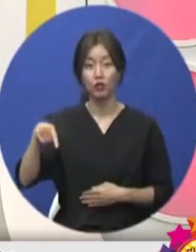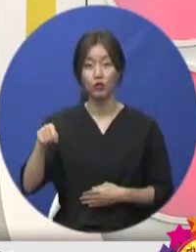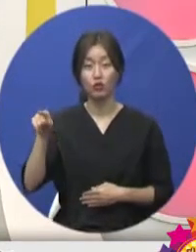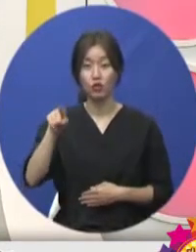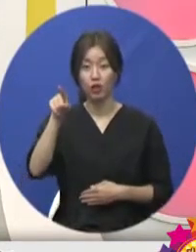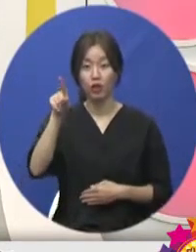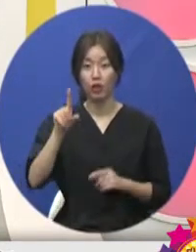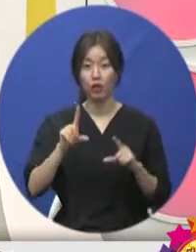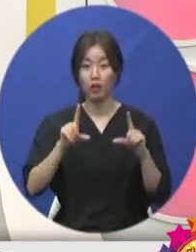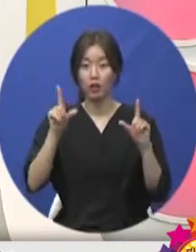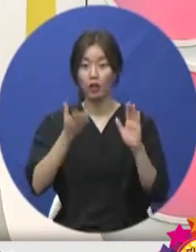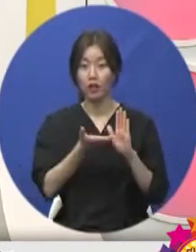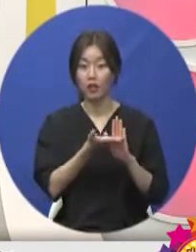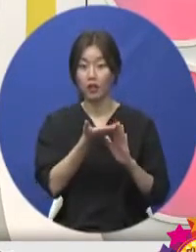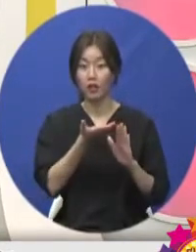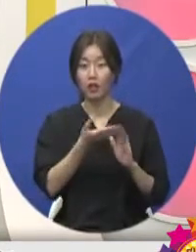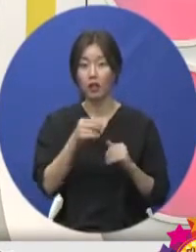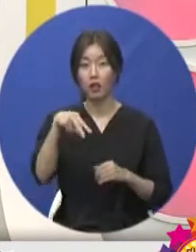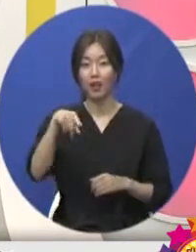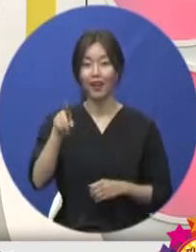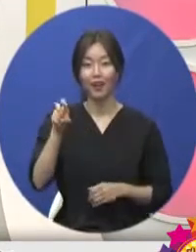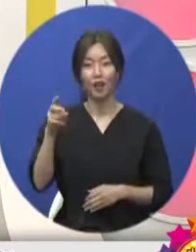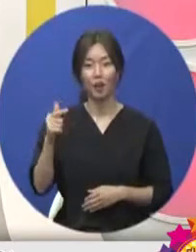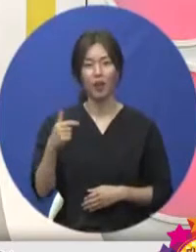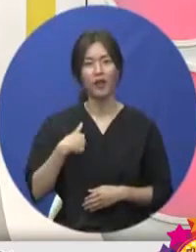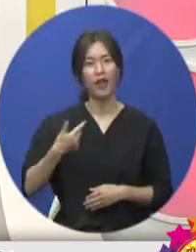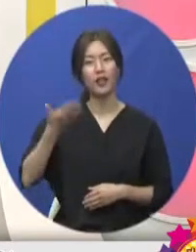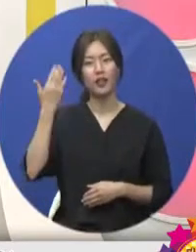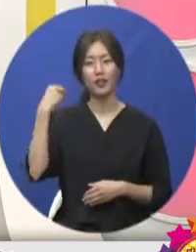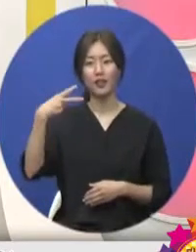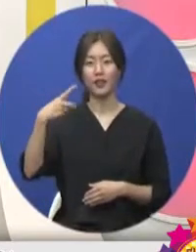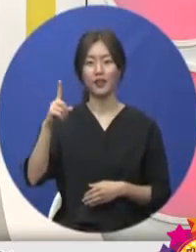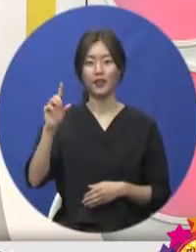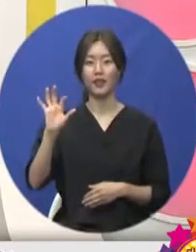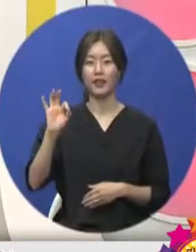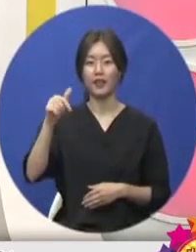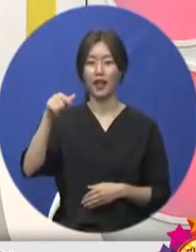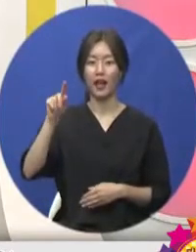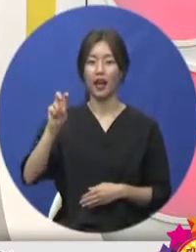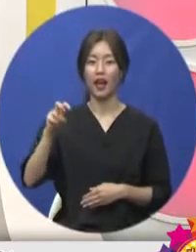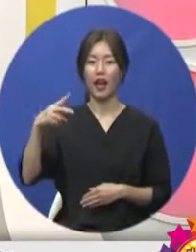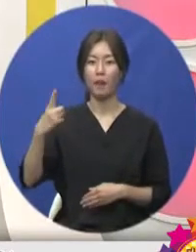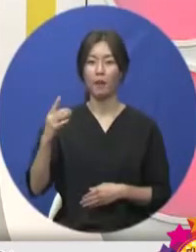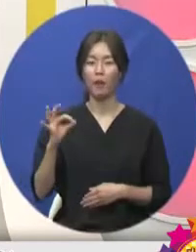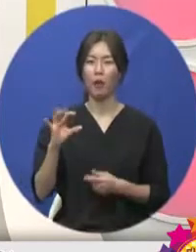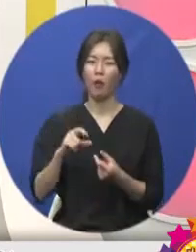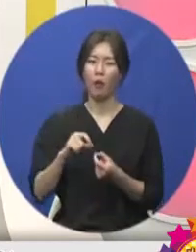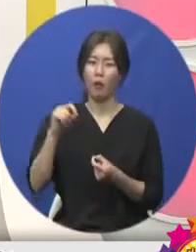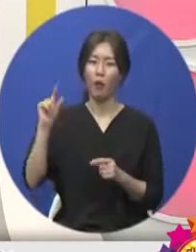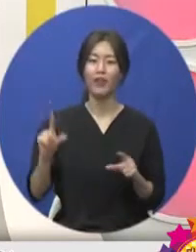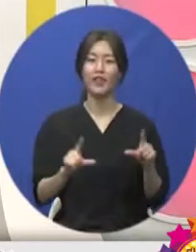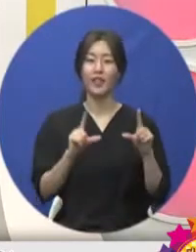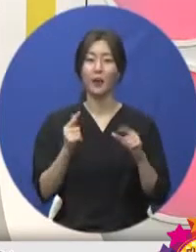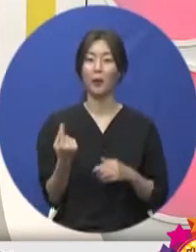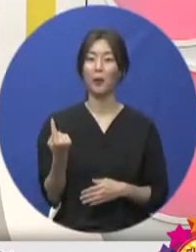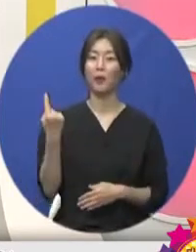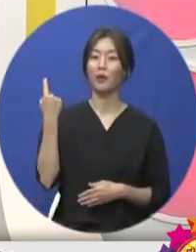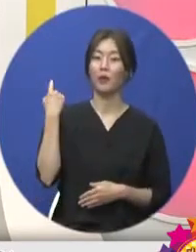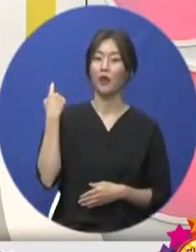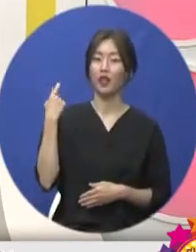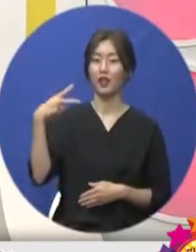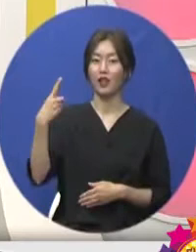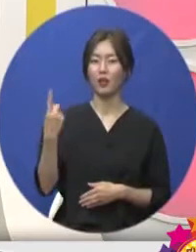쪽이죠? 예, 예. 예, 제가 아, 그 당감동에서 꽤 살았어요. 당감동 있죠. 아, 그래. 당감동에 살았어요. 예. 예, 당감동에서 살고 그 뒤에